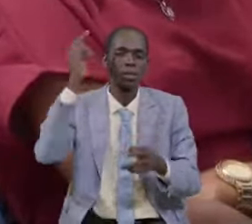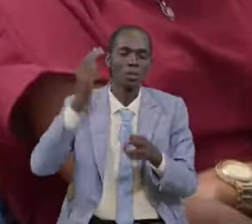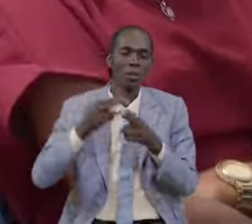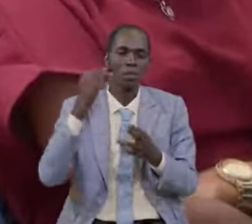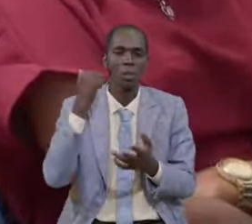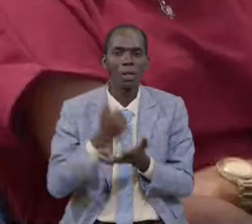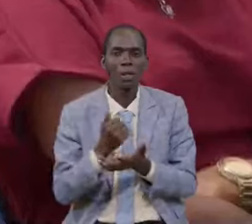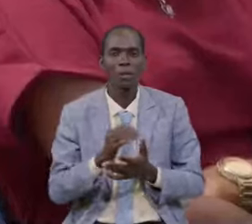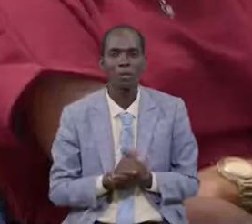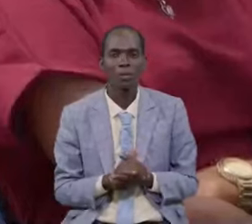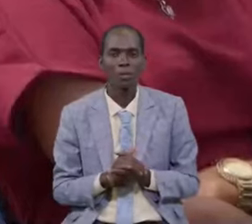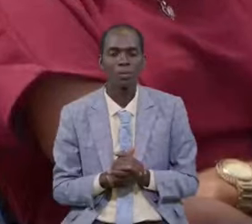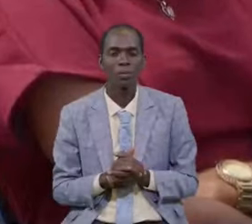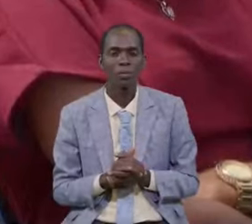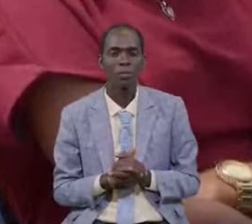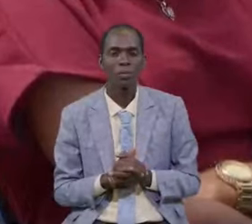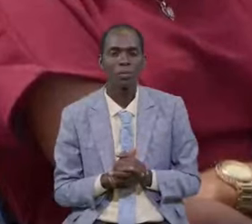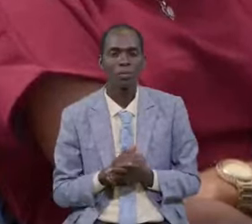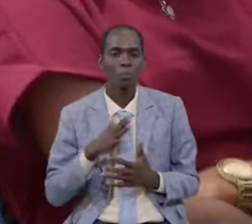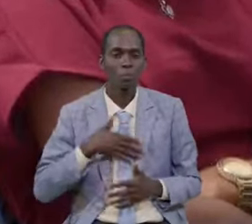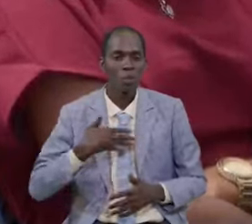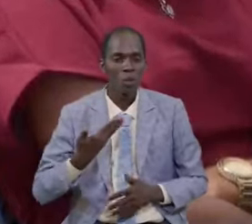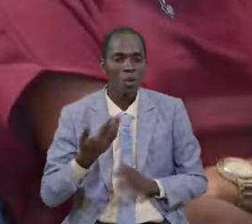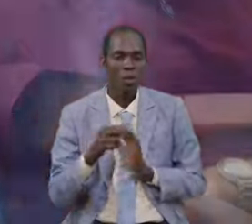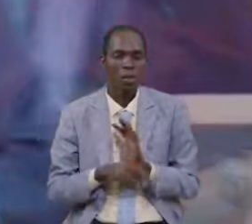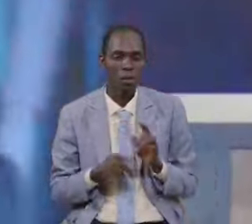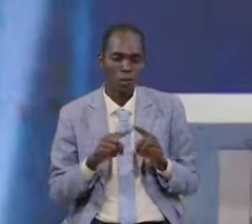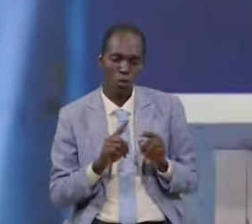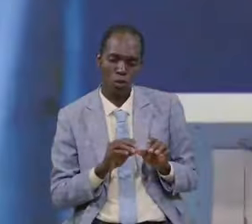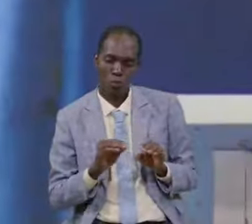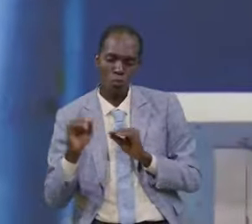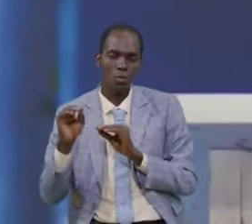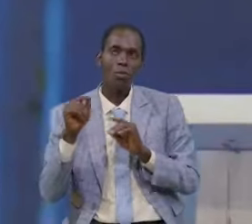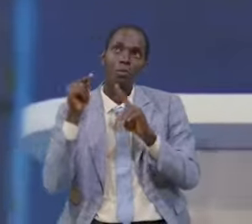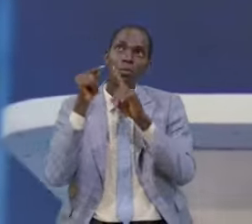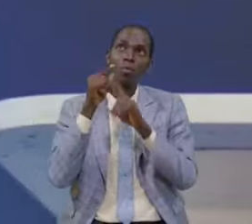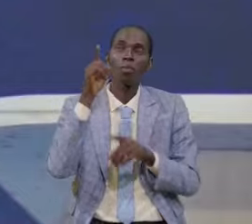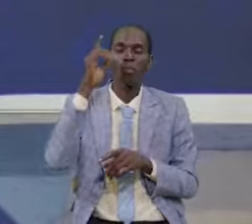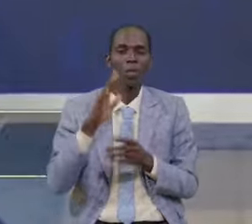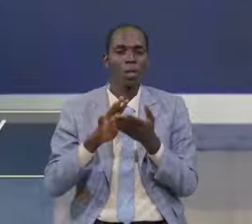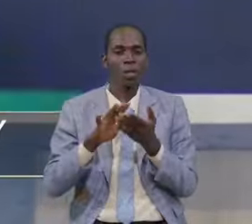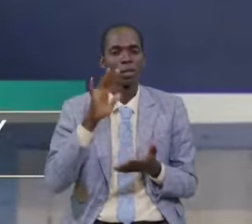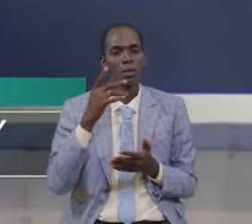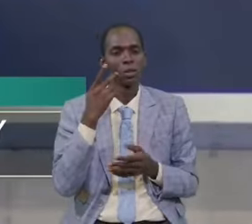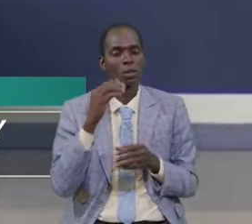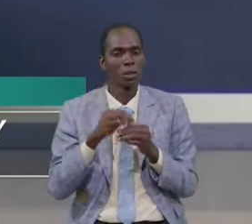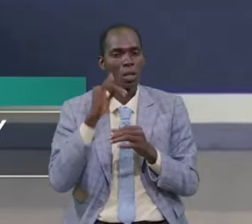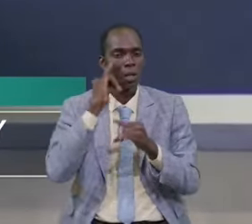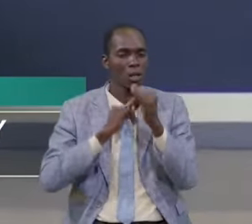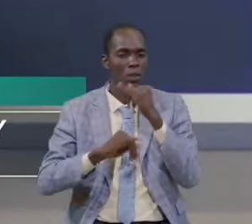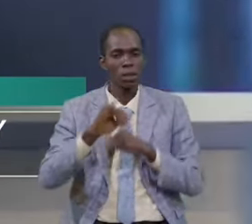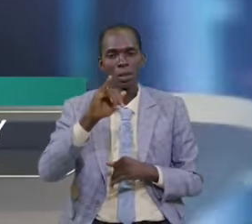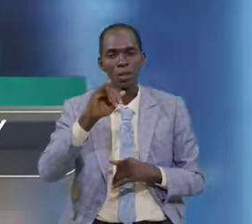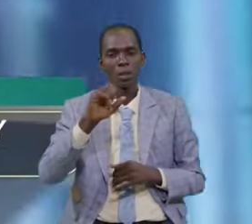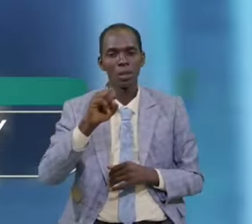La volonté d'avancer vers la gloire. Voyons Ésaïe au chapitre 1, 19.